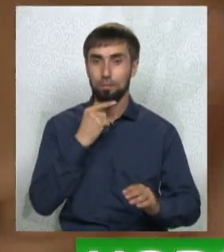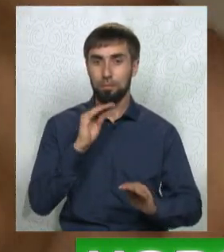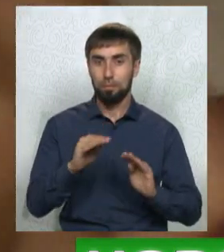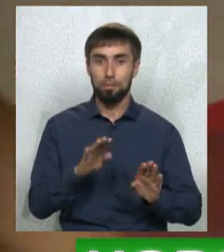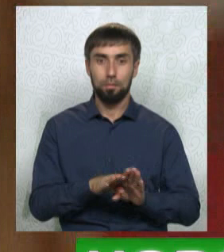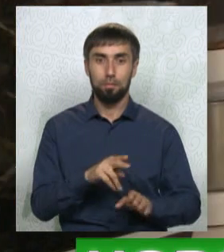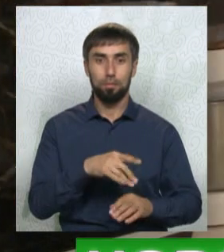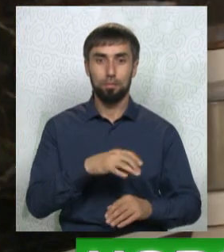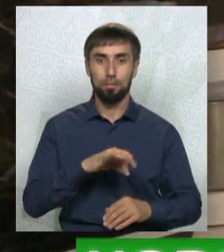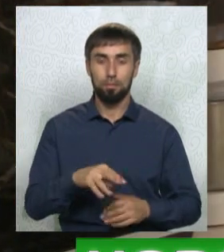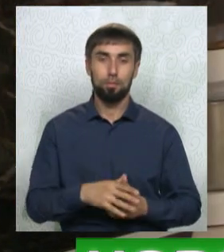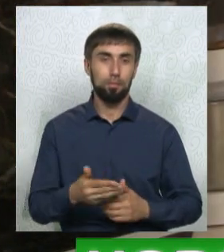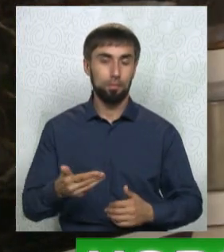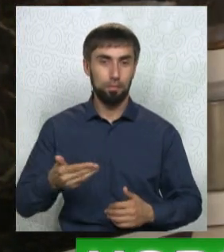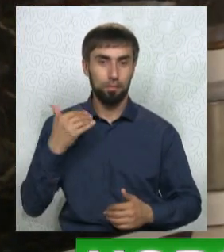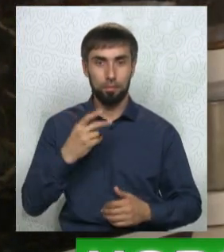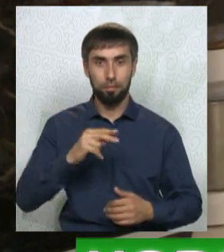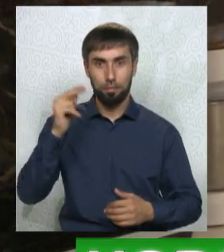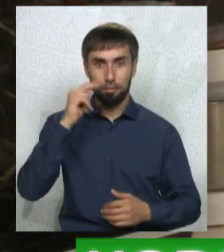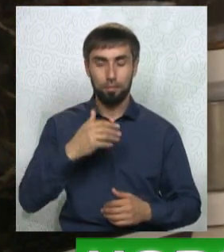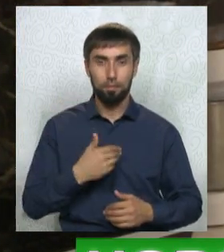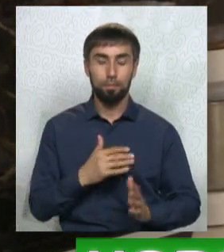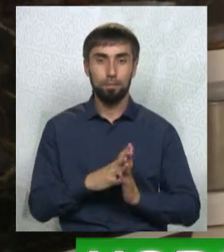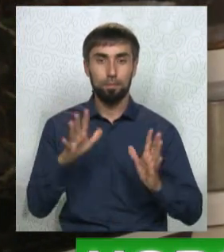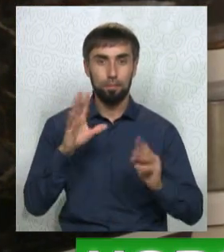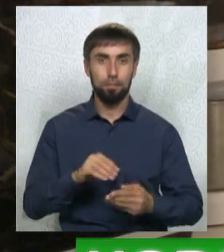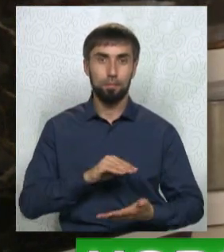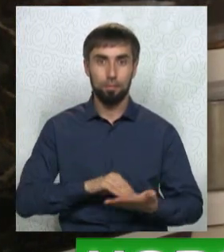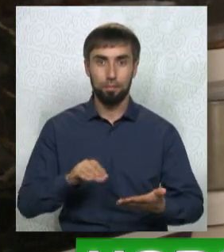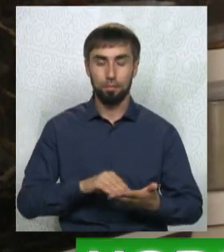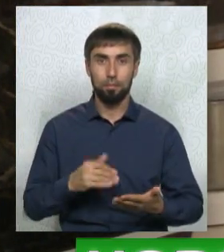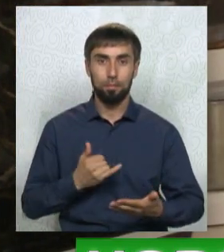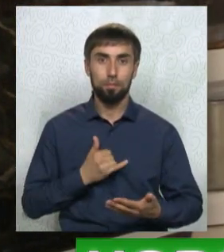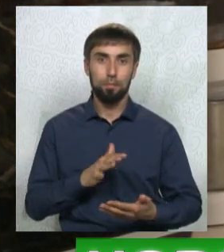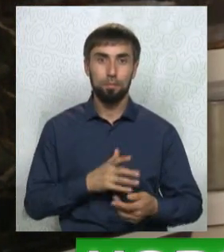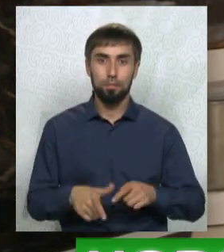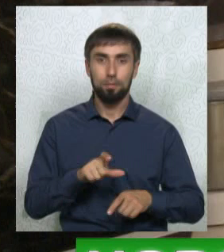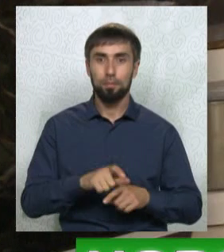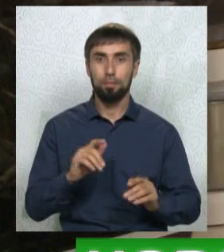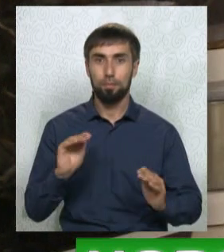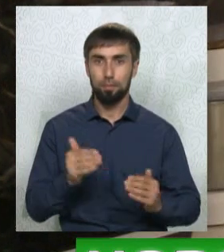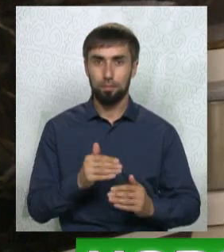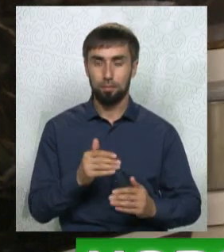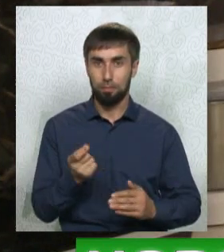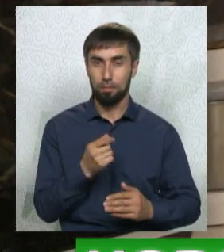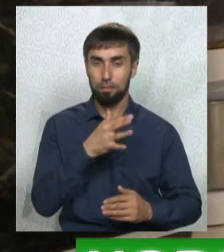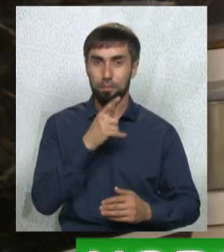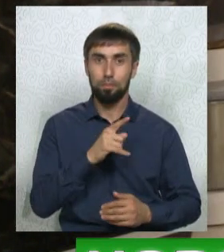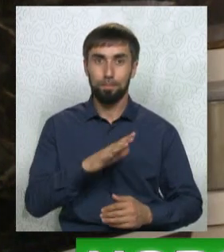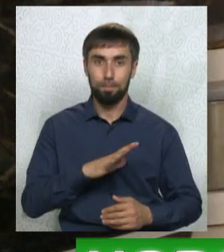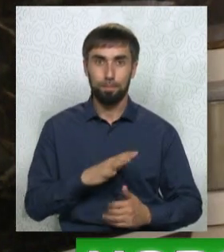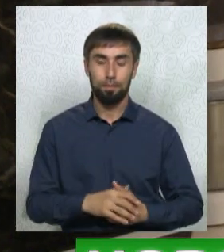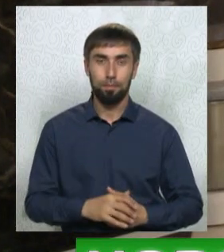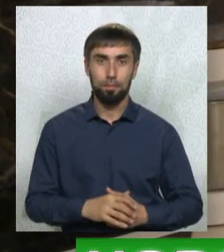таким предметам. Раньше на уроках мы больше всего писали. У нас было очень мало времени для того,